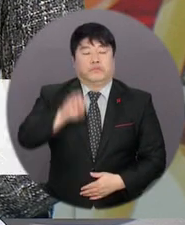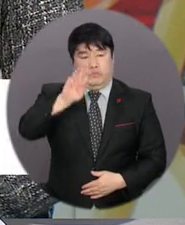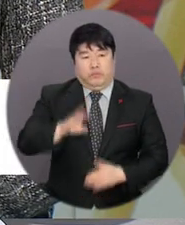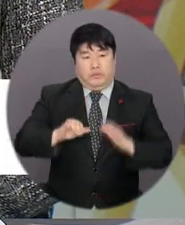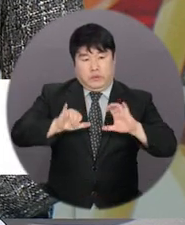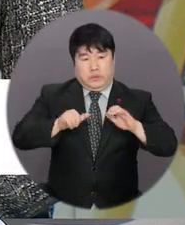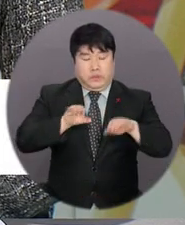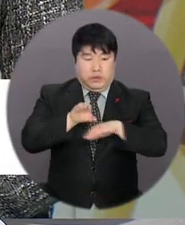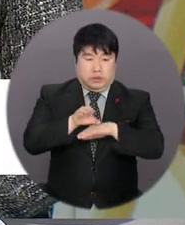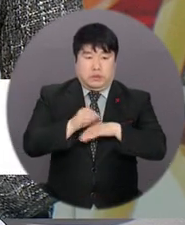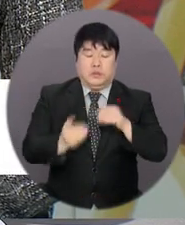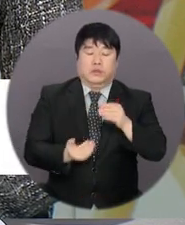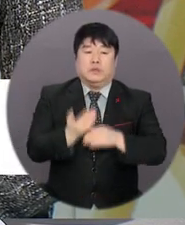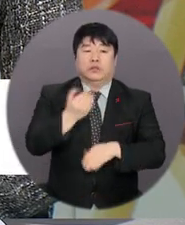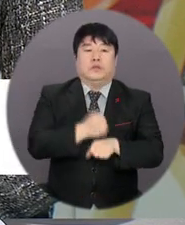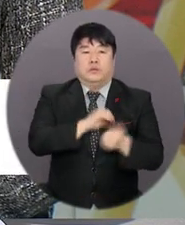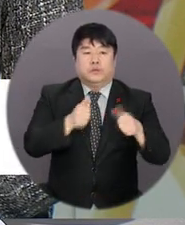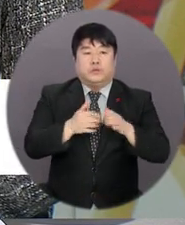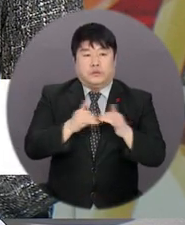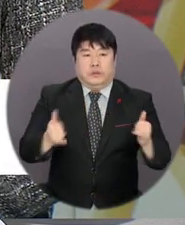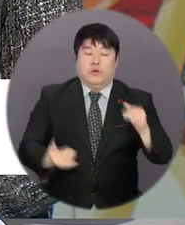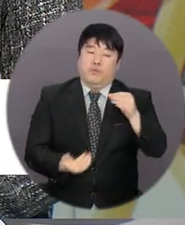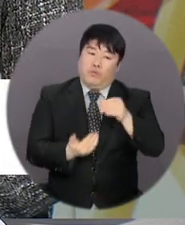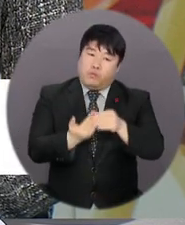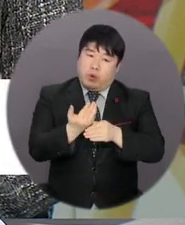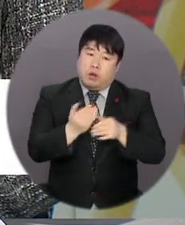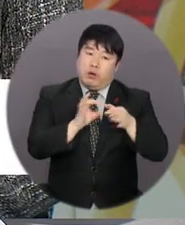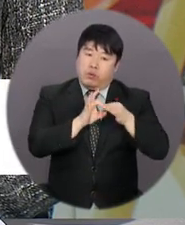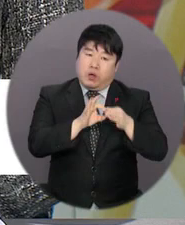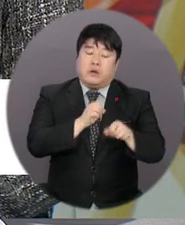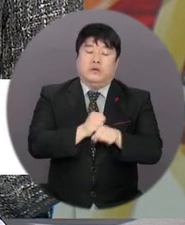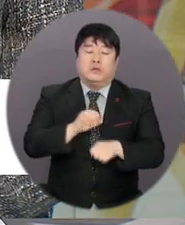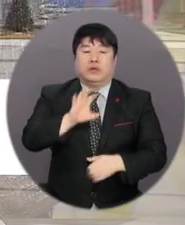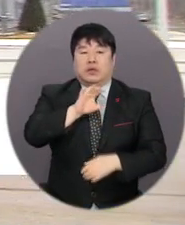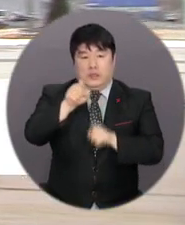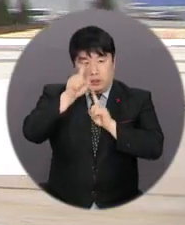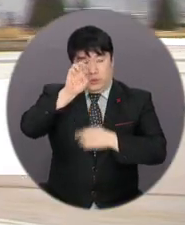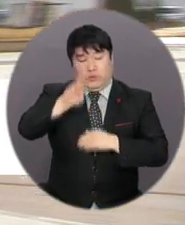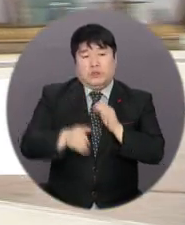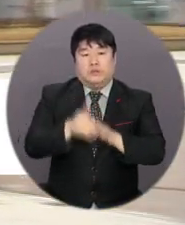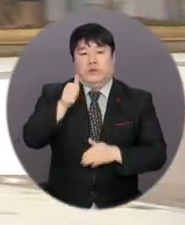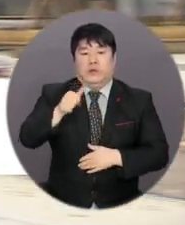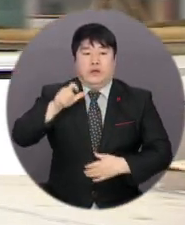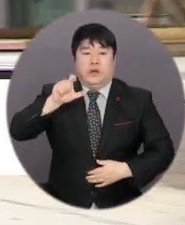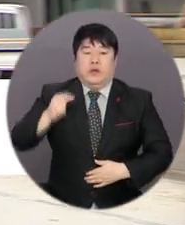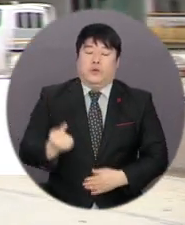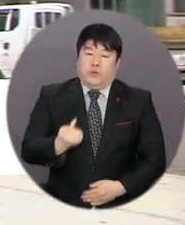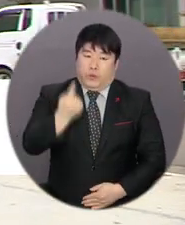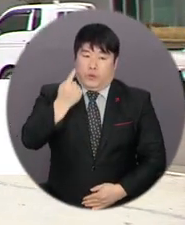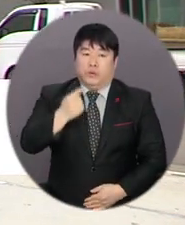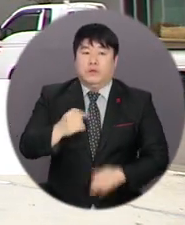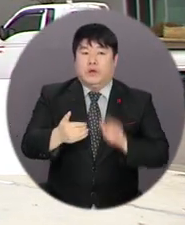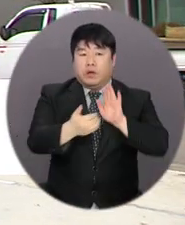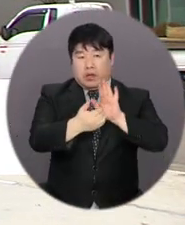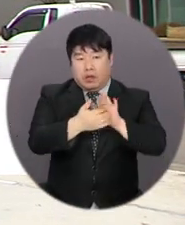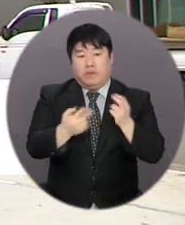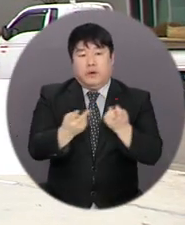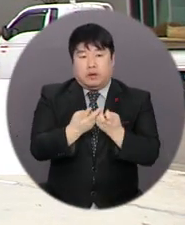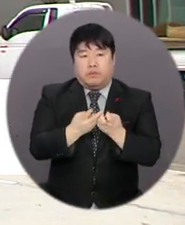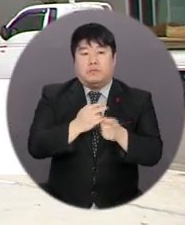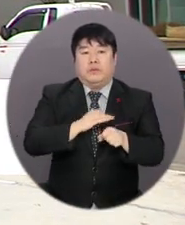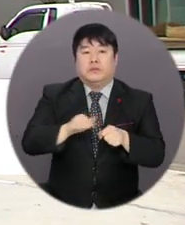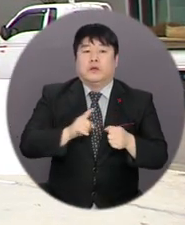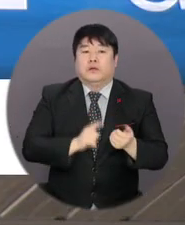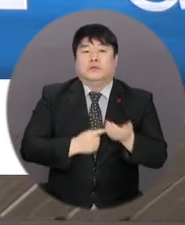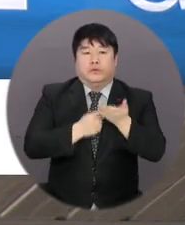광주 글로벌 모터스에서 발생한 사망사고와 관련해 이용섭 시장이 강도 높은 예방대책을 주문했습니다. 이 시장은